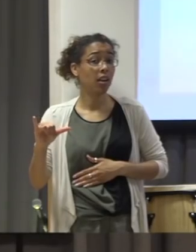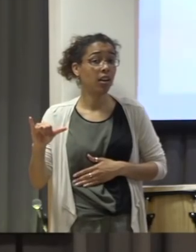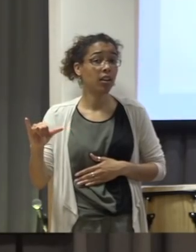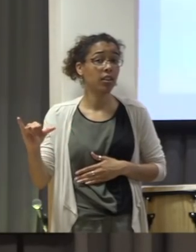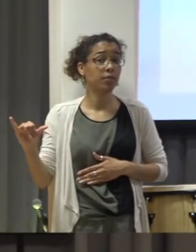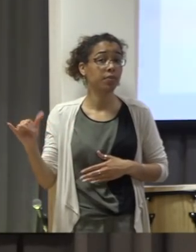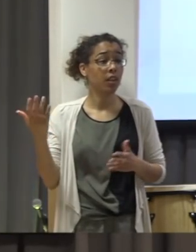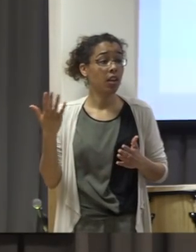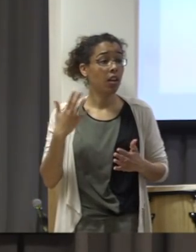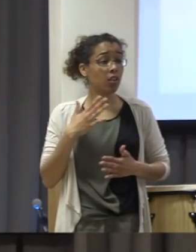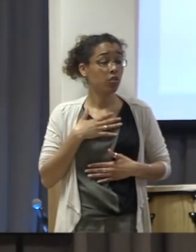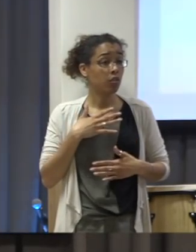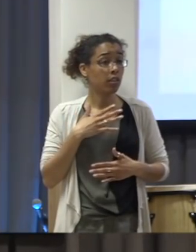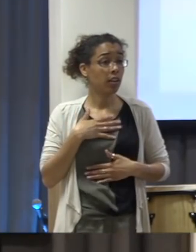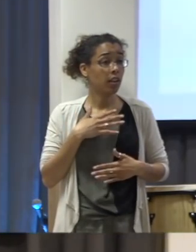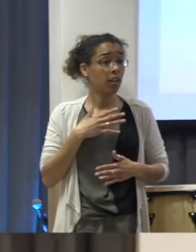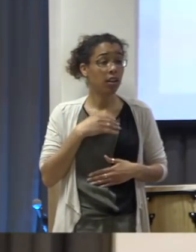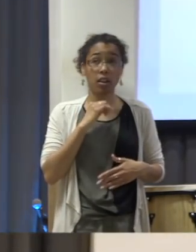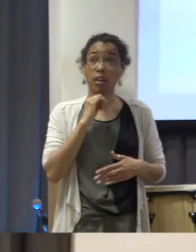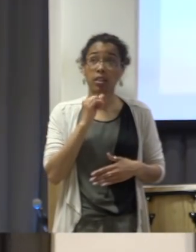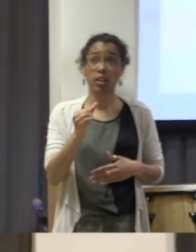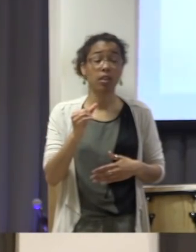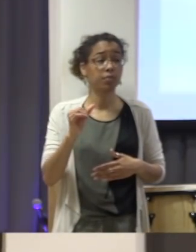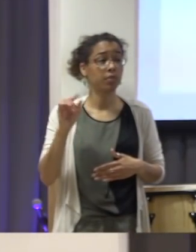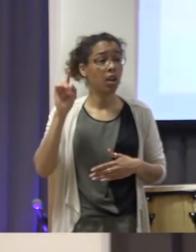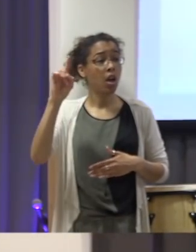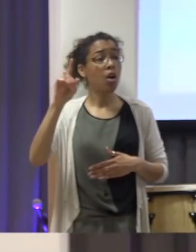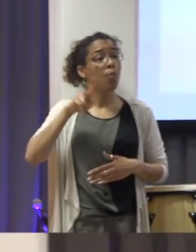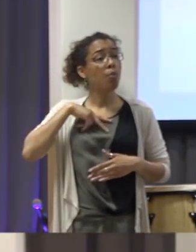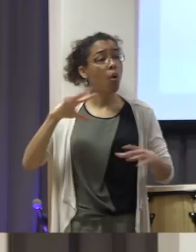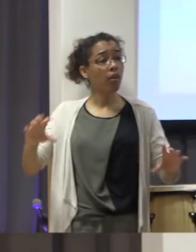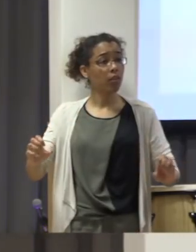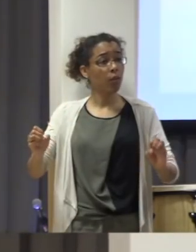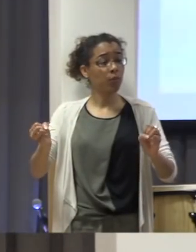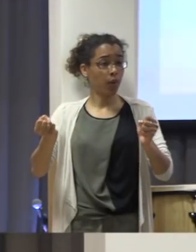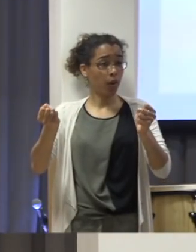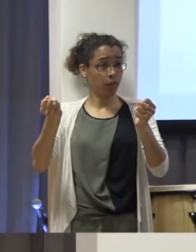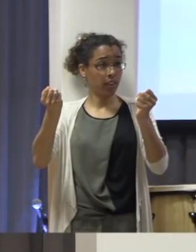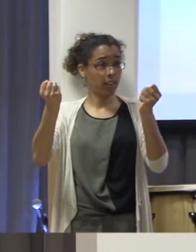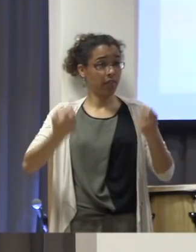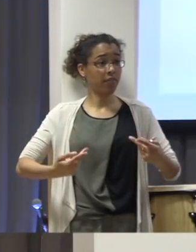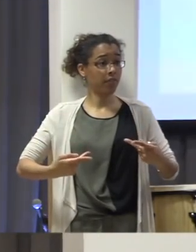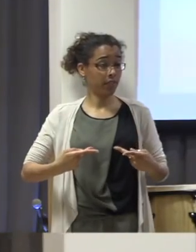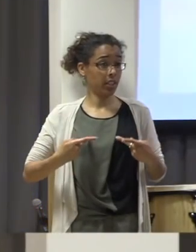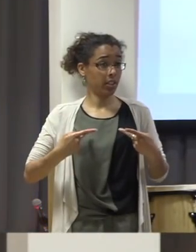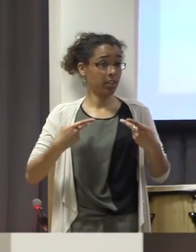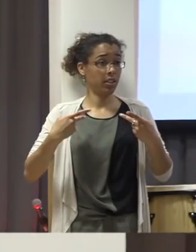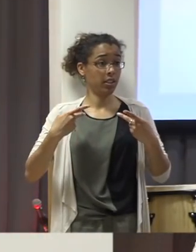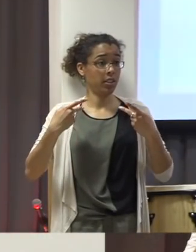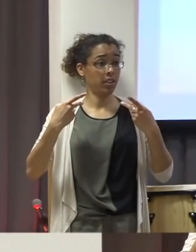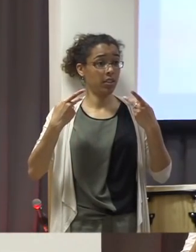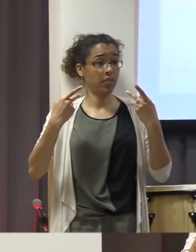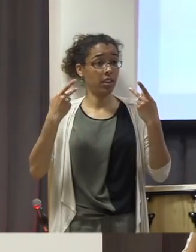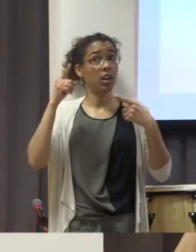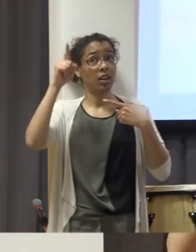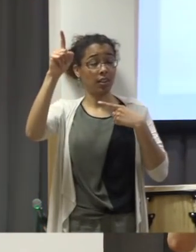crains rien. Mon Rédempteur vit,